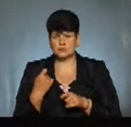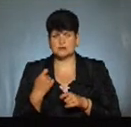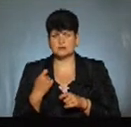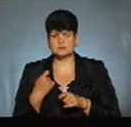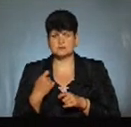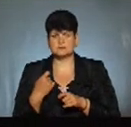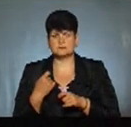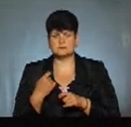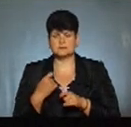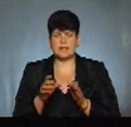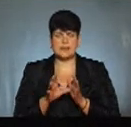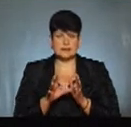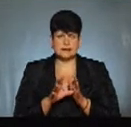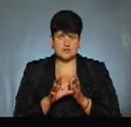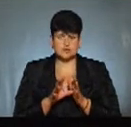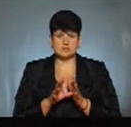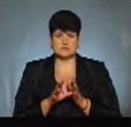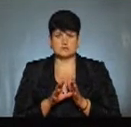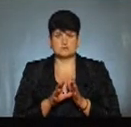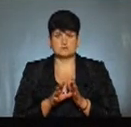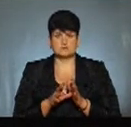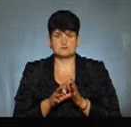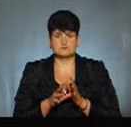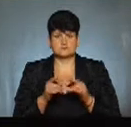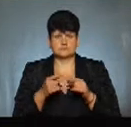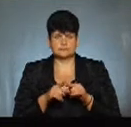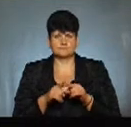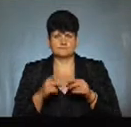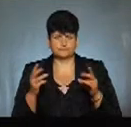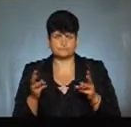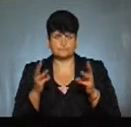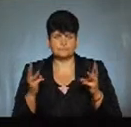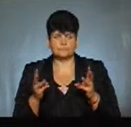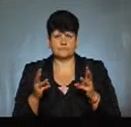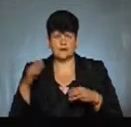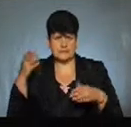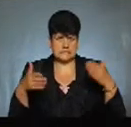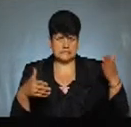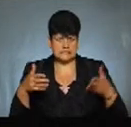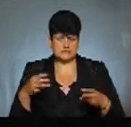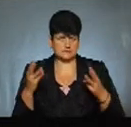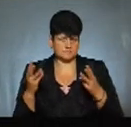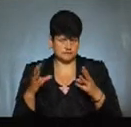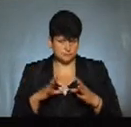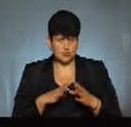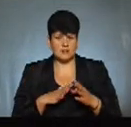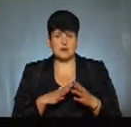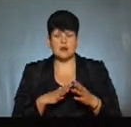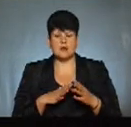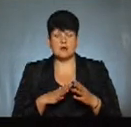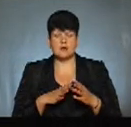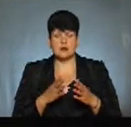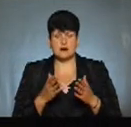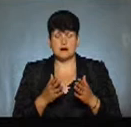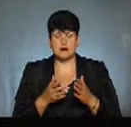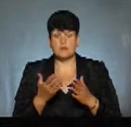і електричні прибори погоріли, і стіни були облущені, тобто наслідки вибуху були помітні. В